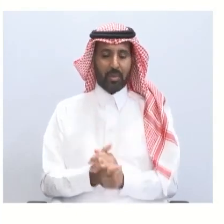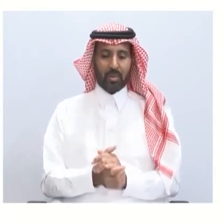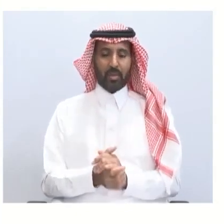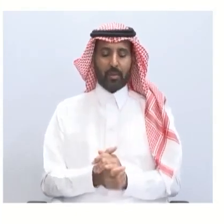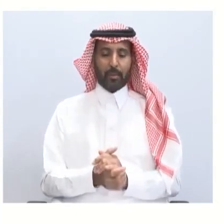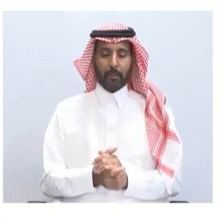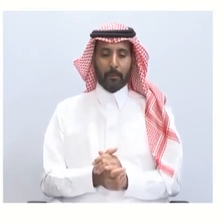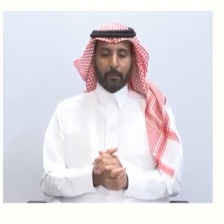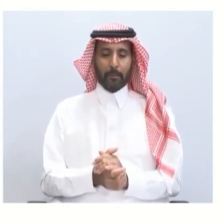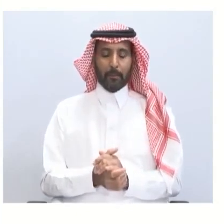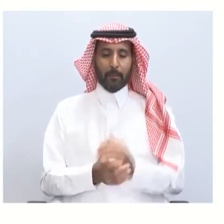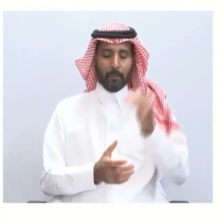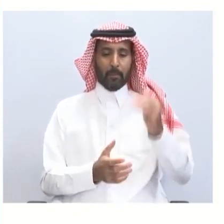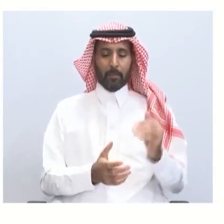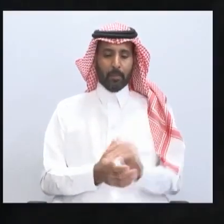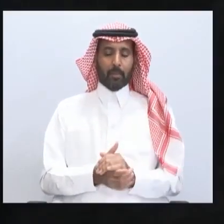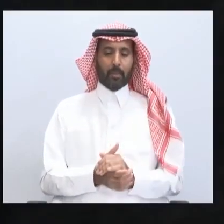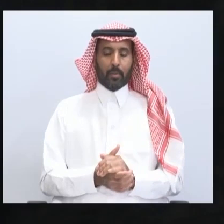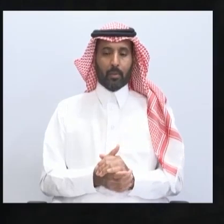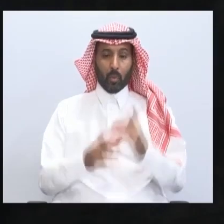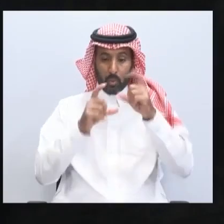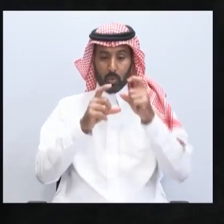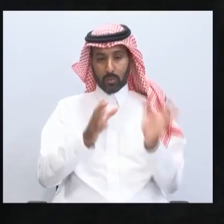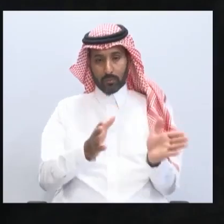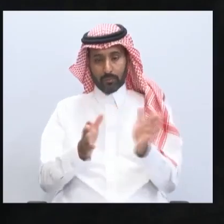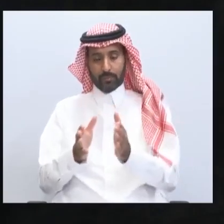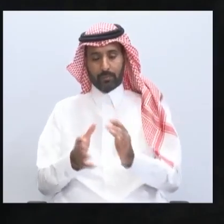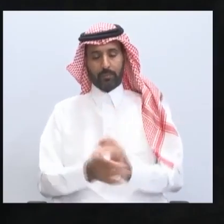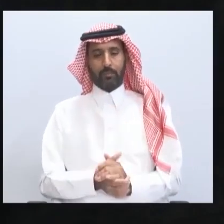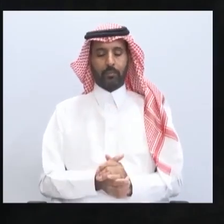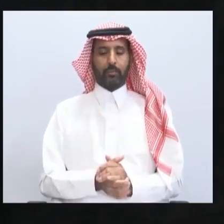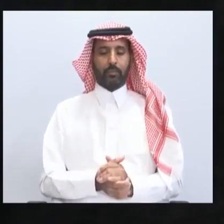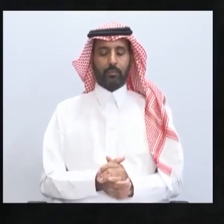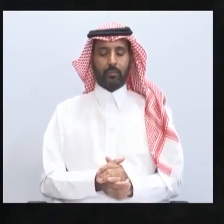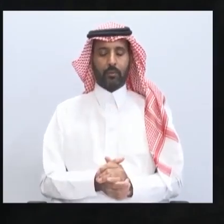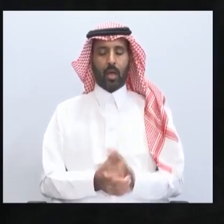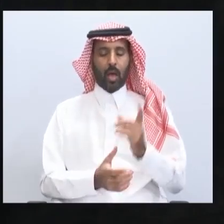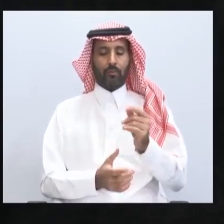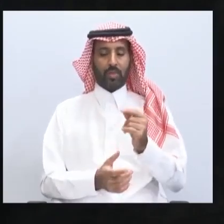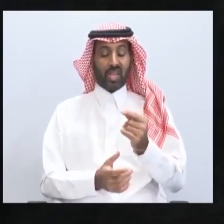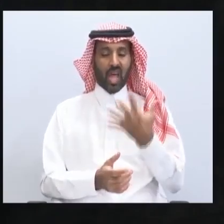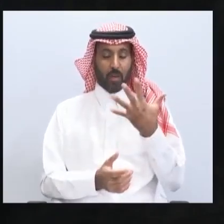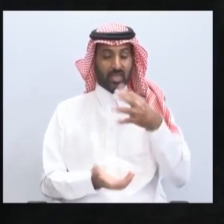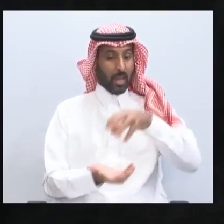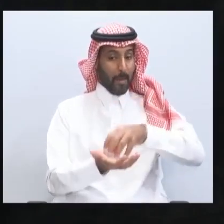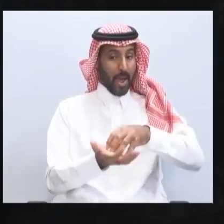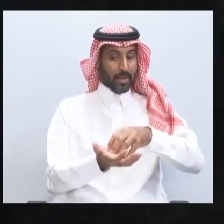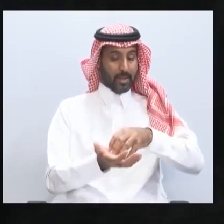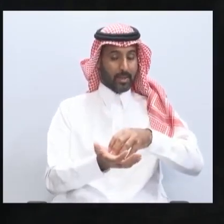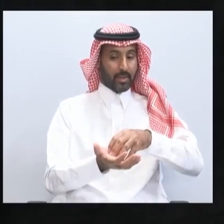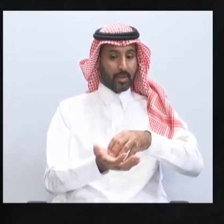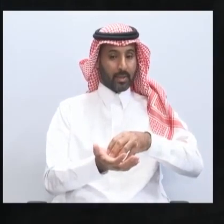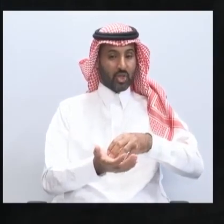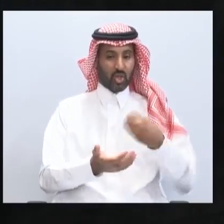منطقيه كذلك نواصل النشاط يقول افضل خمسه اماكن